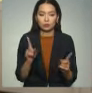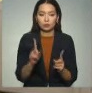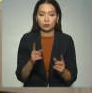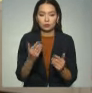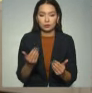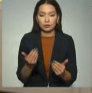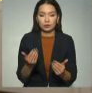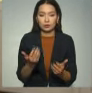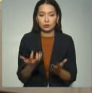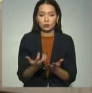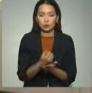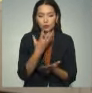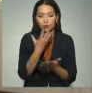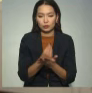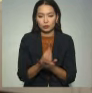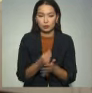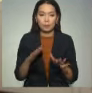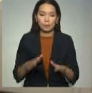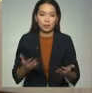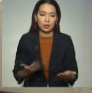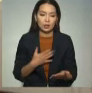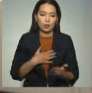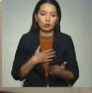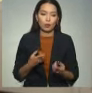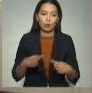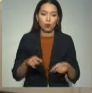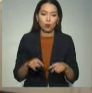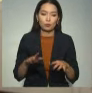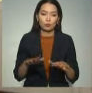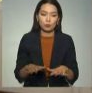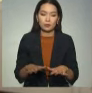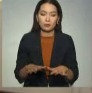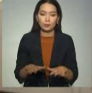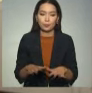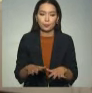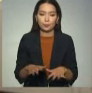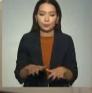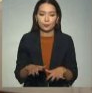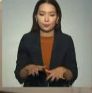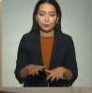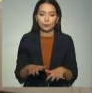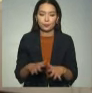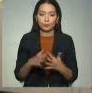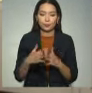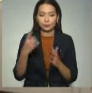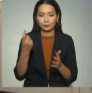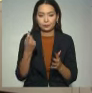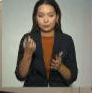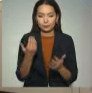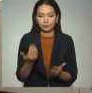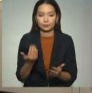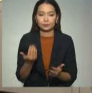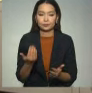они нашли свое место в нашем обществе. Будь это сельское хозяйство, будь